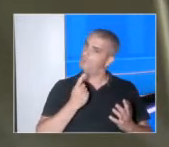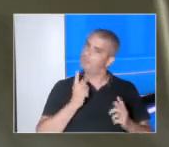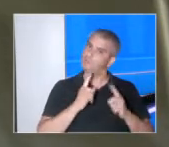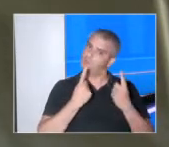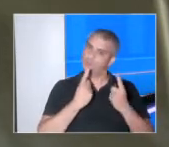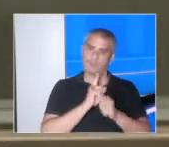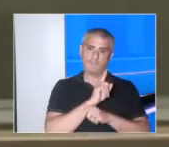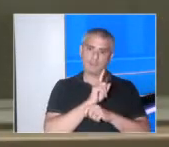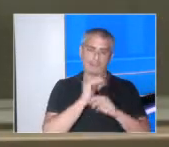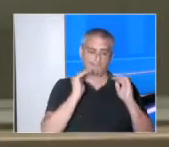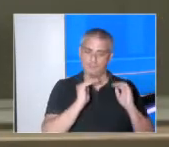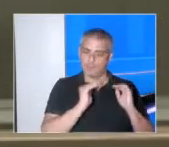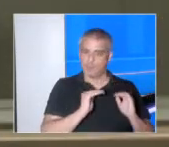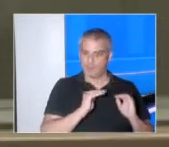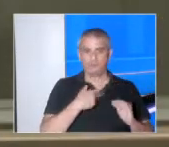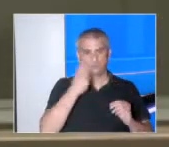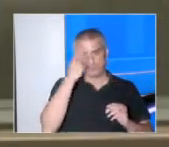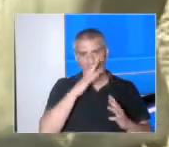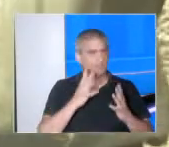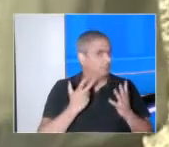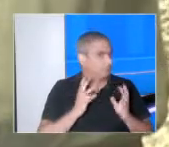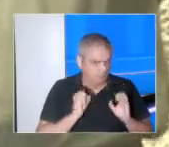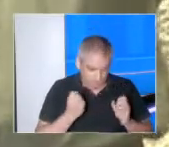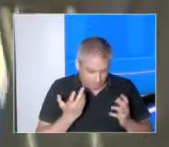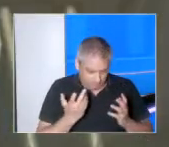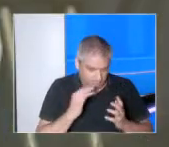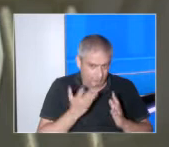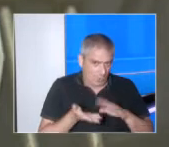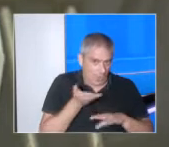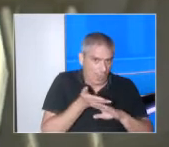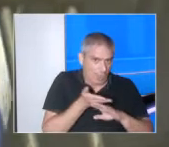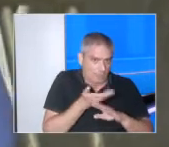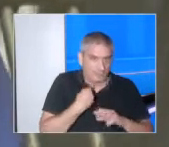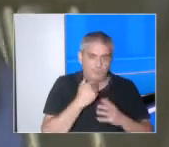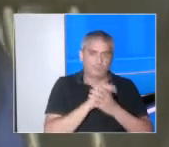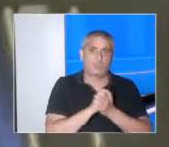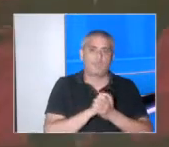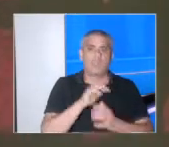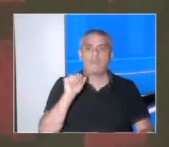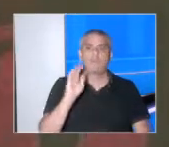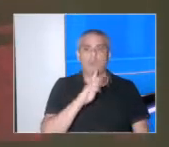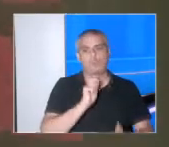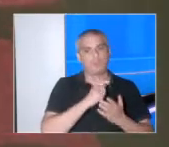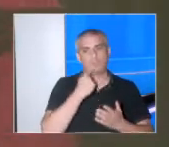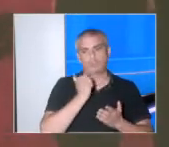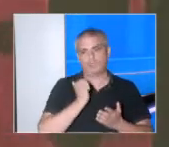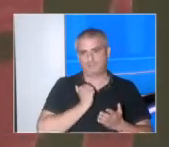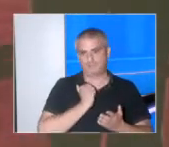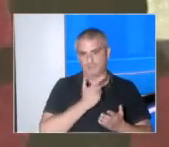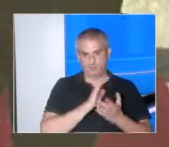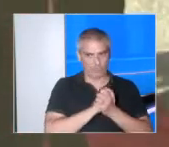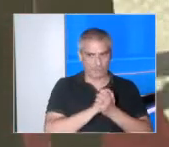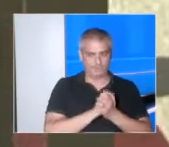אירוע בינתיים בעצימות נמוכה, רוצים להבין בדיוק האם... עולה שם העצימות. אנחנו אומרים שלום לאמיר בורפורט, הפרשן הצבאי של וואלה ניוס. שלום